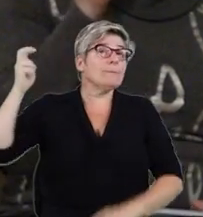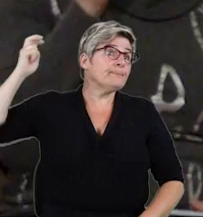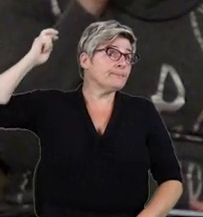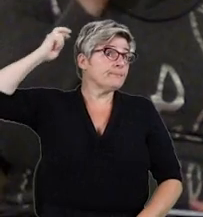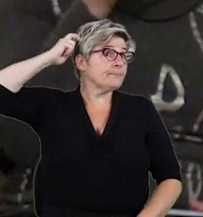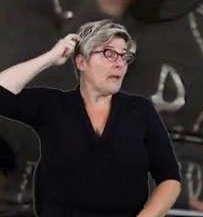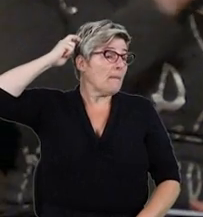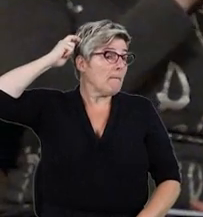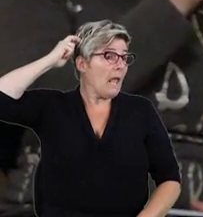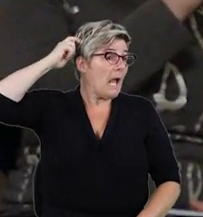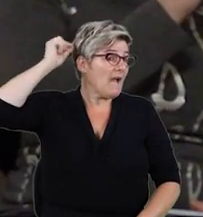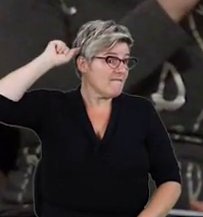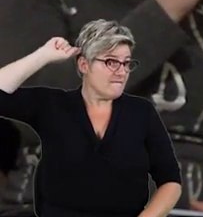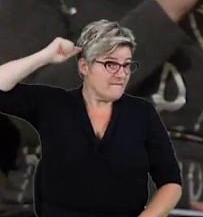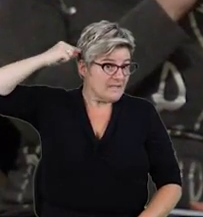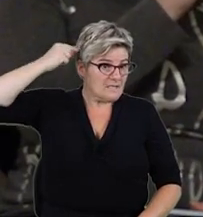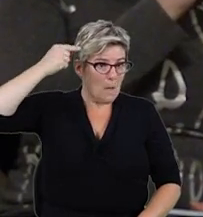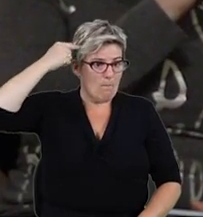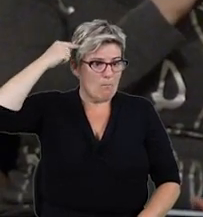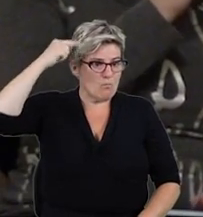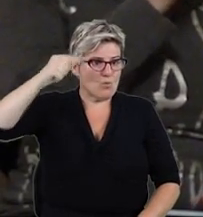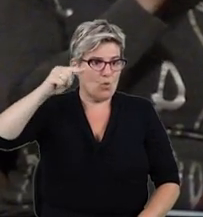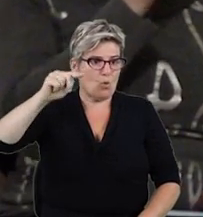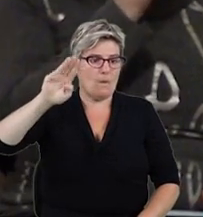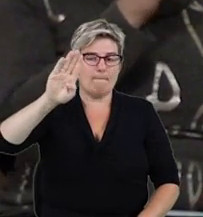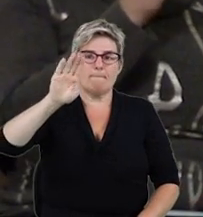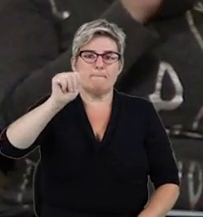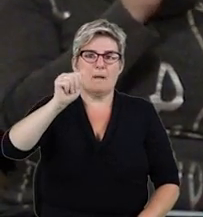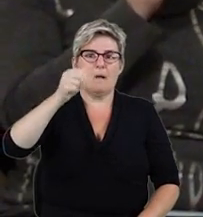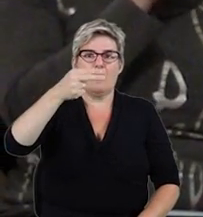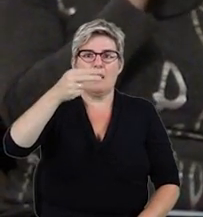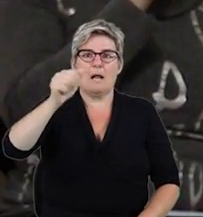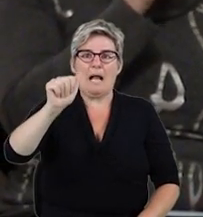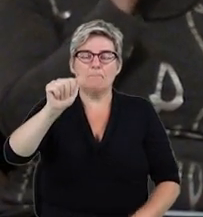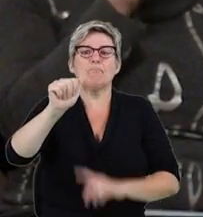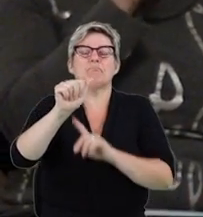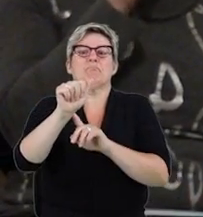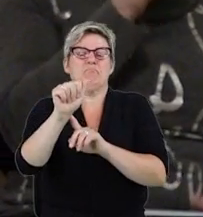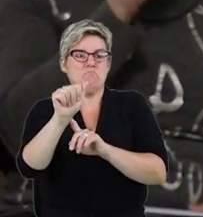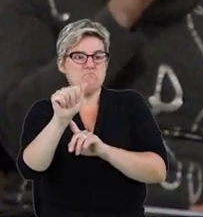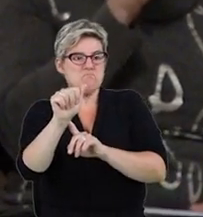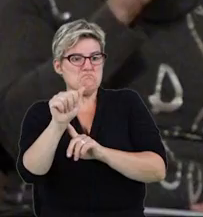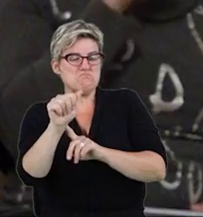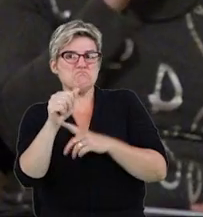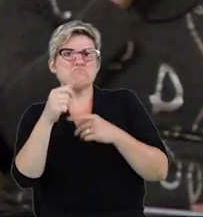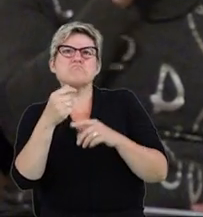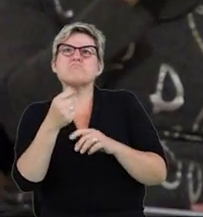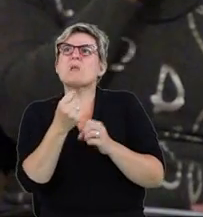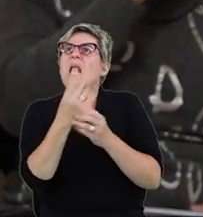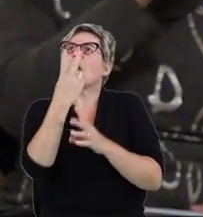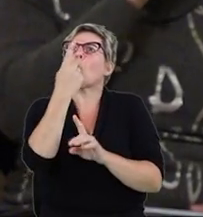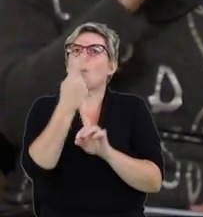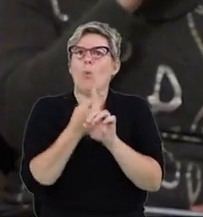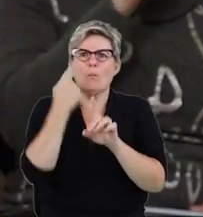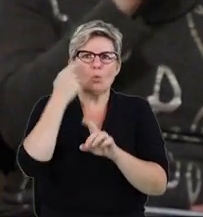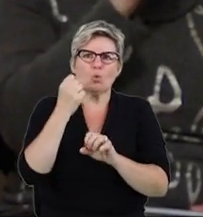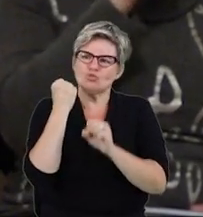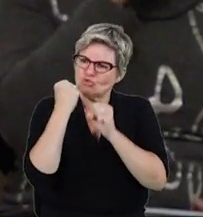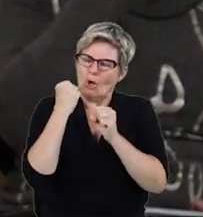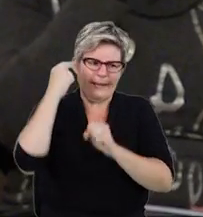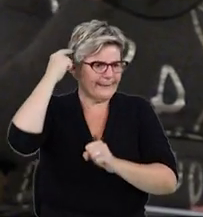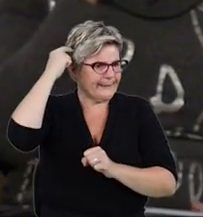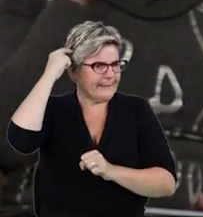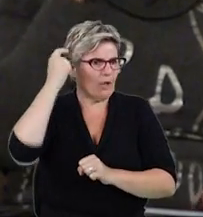on a implanté la vis. On a attendu, je ne me souviens pas combien de mois, là, mais pour que ce soit bien